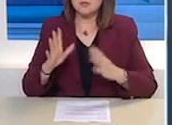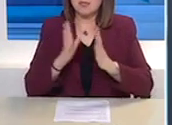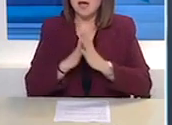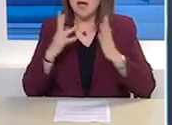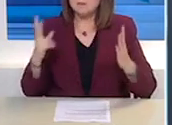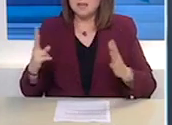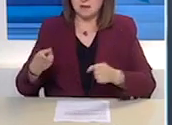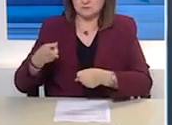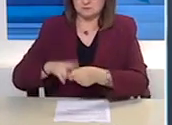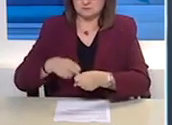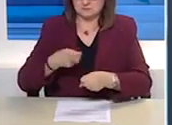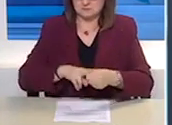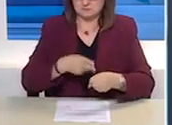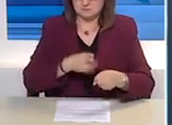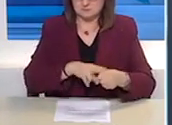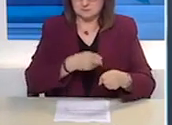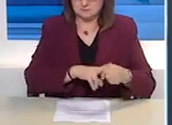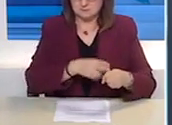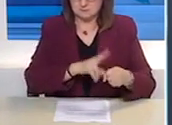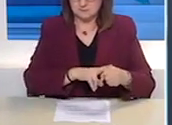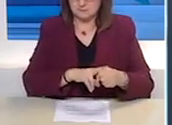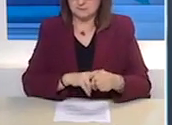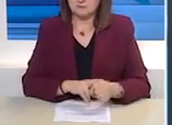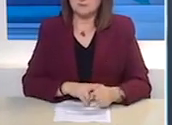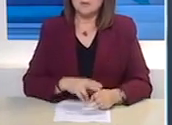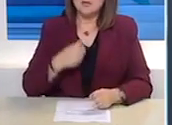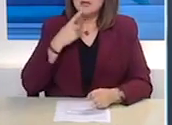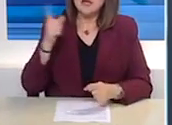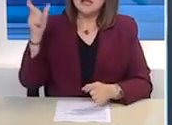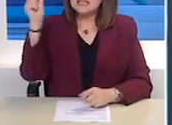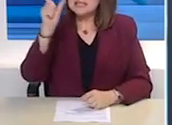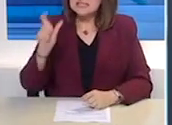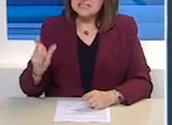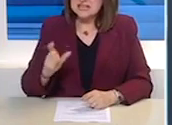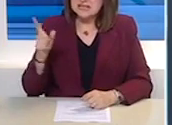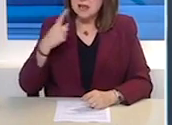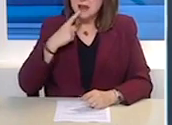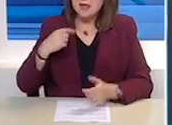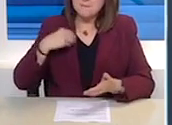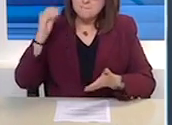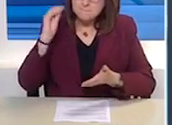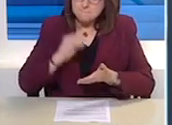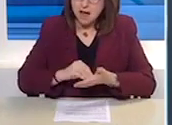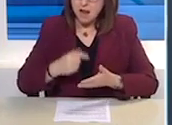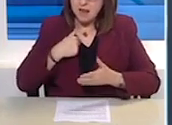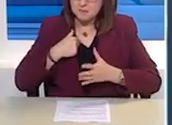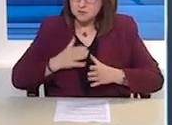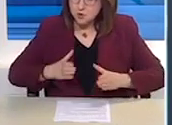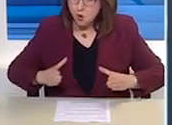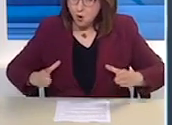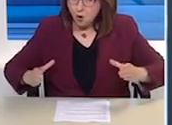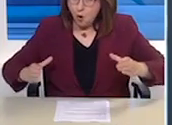Ρινασερό, ρινασεράι, Ιταλία. Θα ξαναγεννηθούμε όλοι μαζί μέσα από αυτήν την επώδυνη εμπειρία.